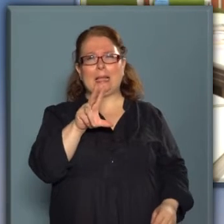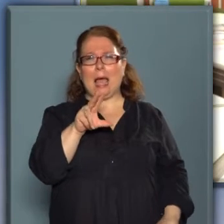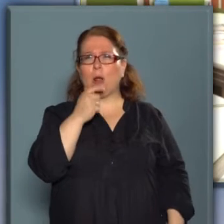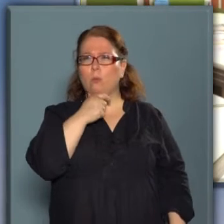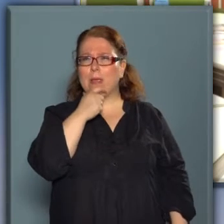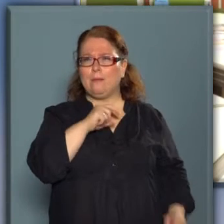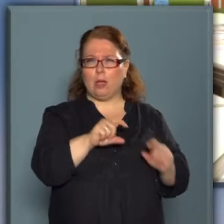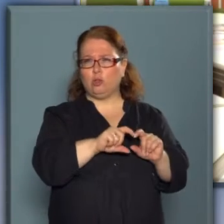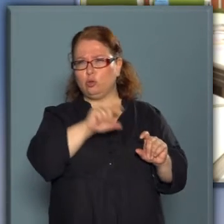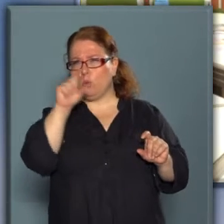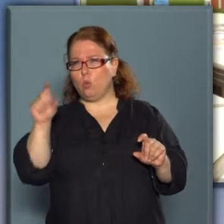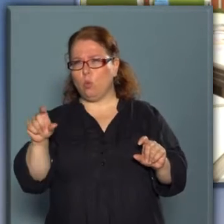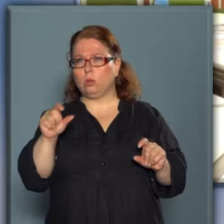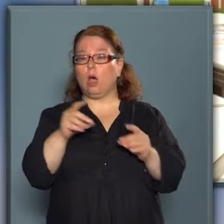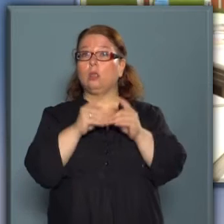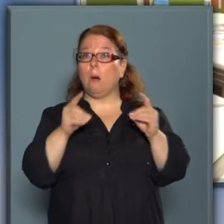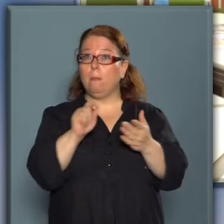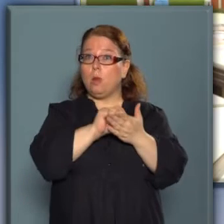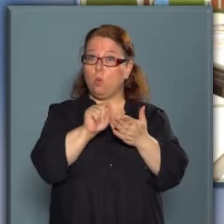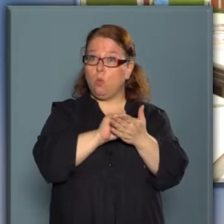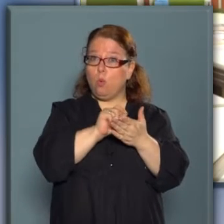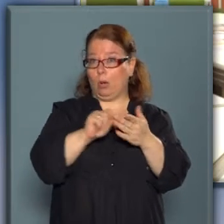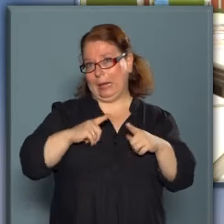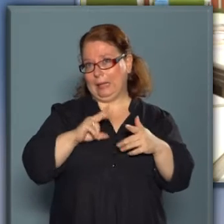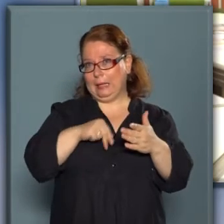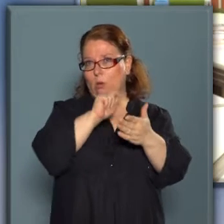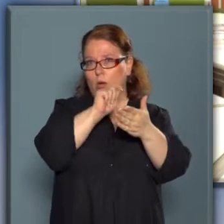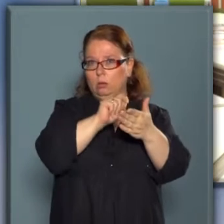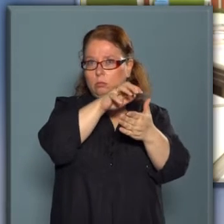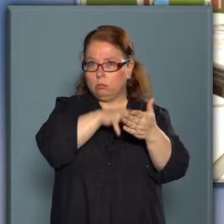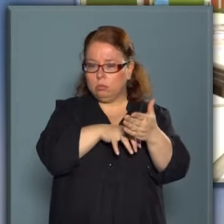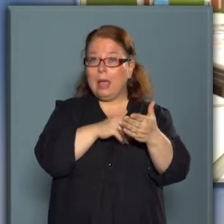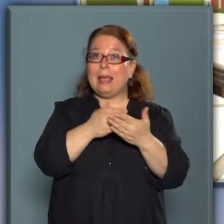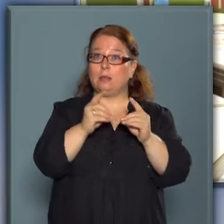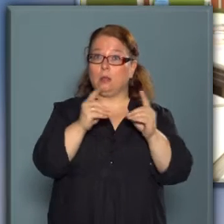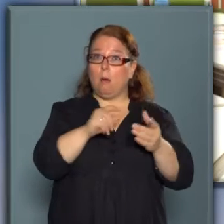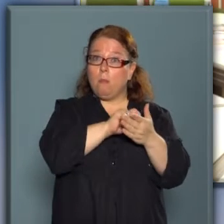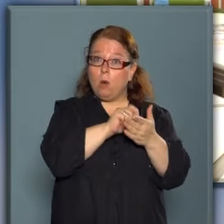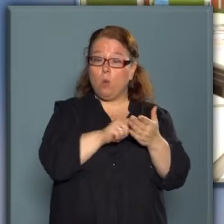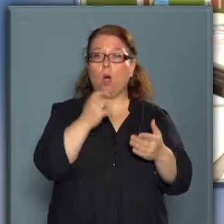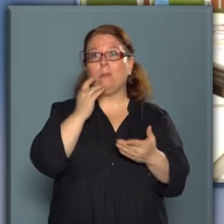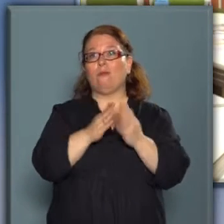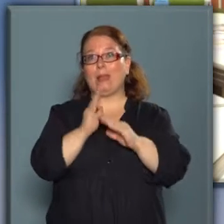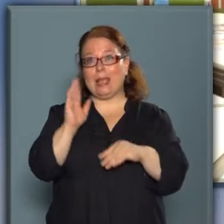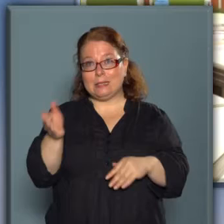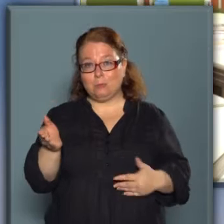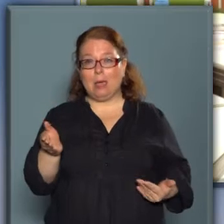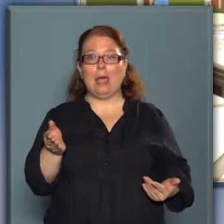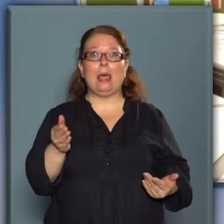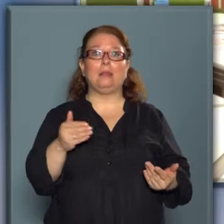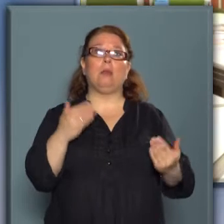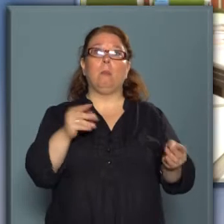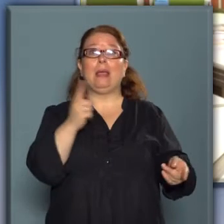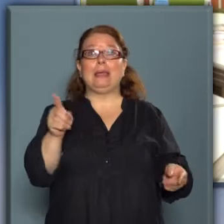13 éves kora óta naplót vezetett az életéről. Naplót vezetett akkor is, amikor férhez ment,